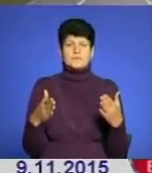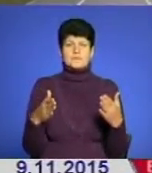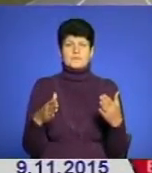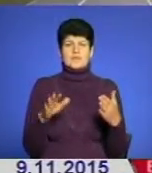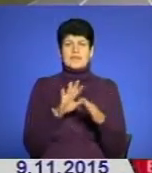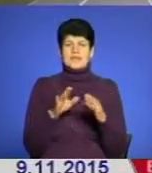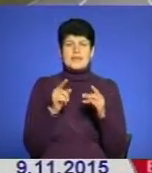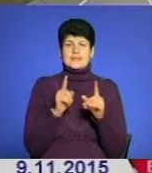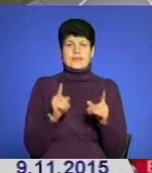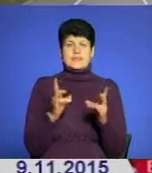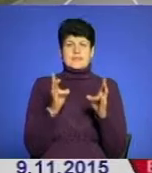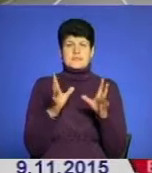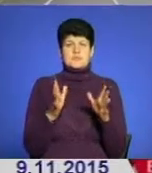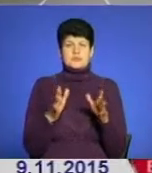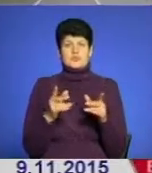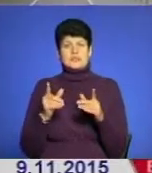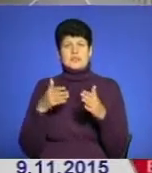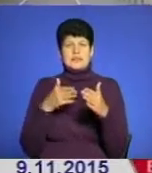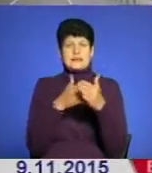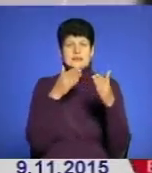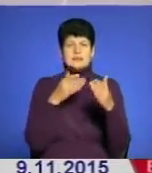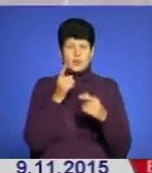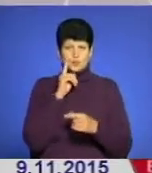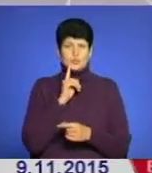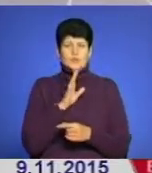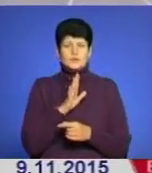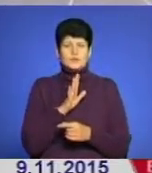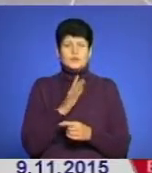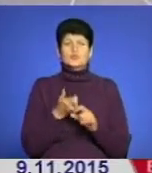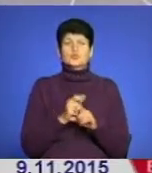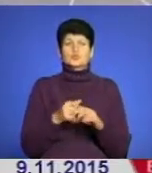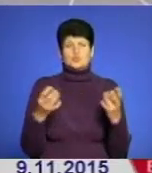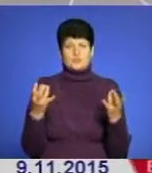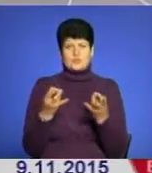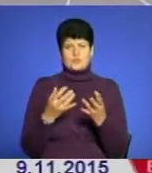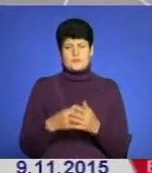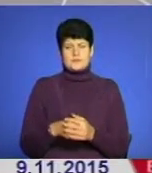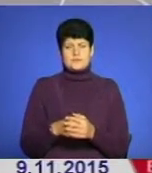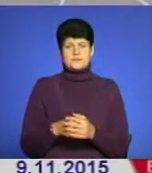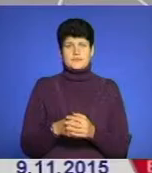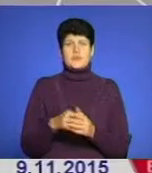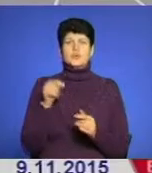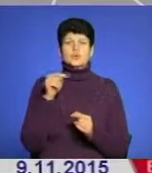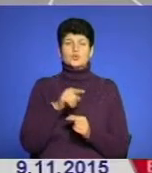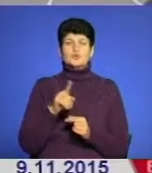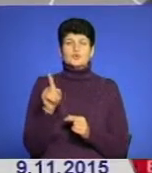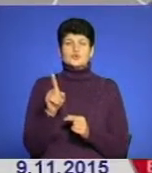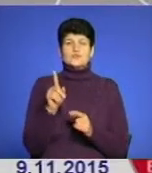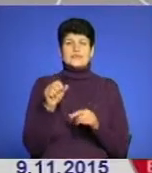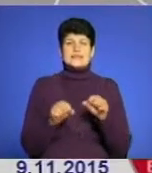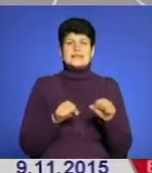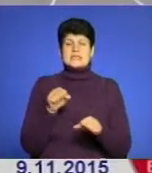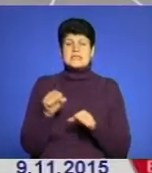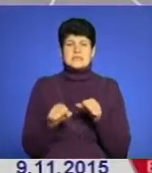така небезпека, щоб на кого там наїхати. Це дуже удобно. Дуже потрібно. Тому що вони їздять